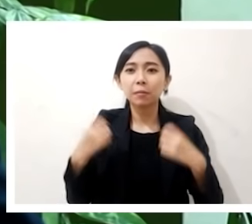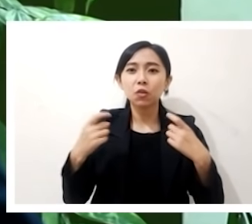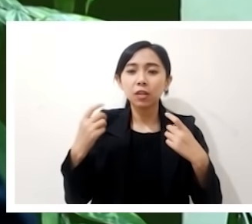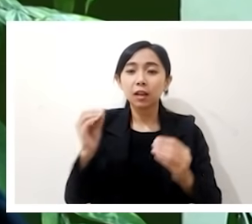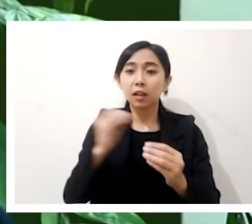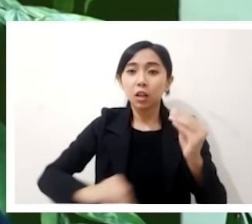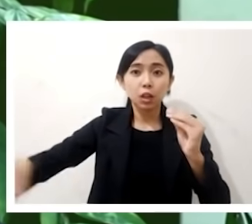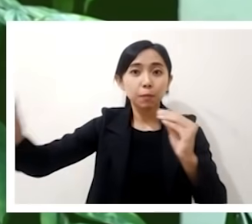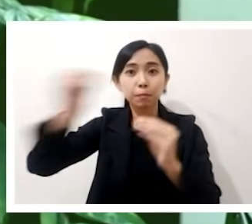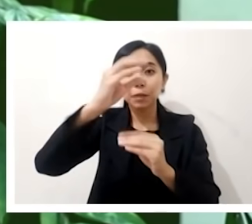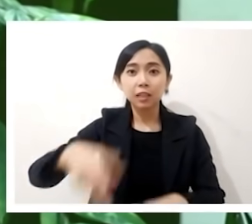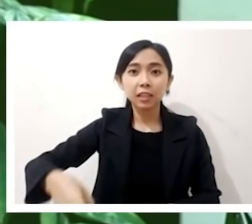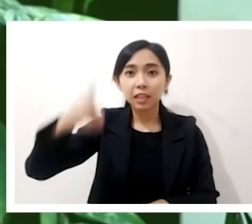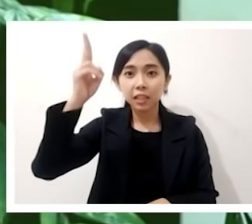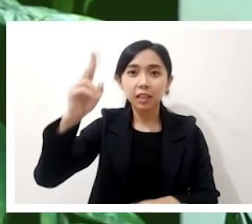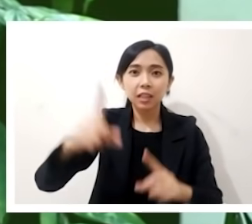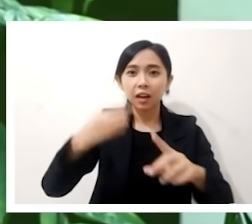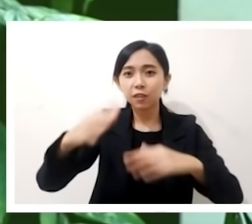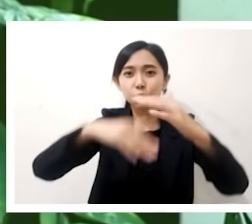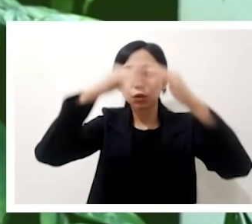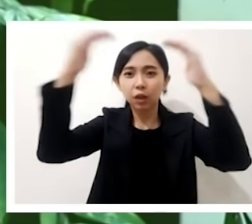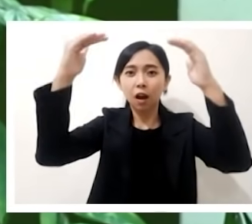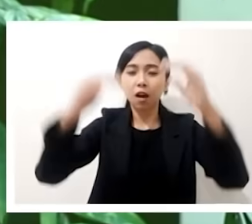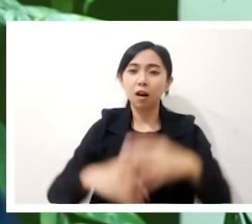daripada tingkat-tingkat sorga.